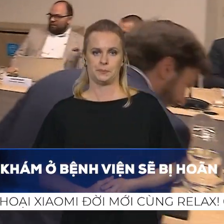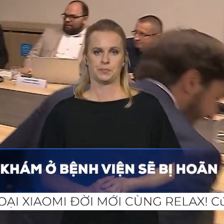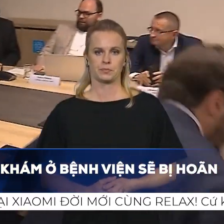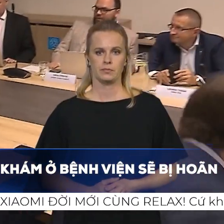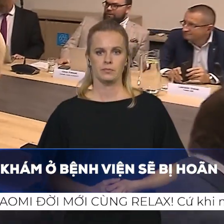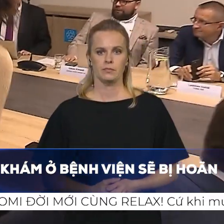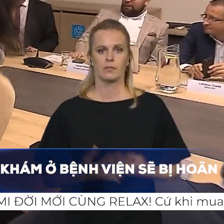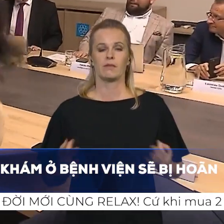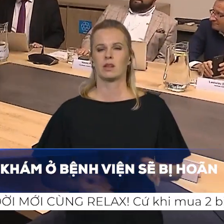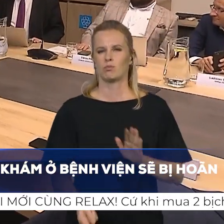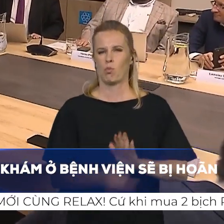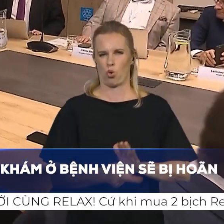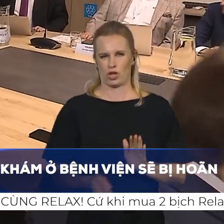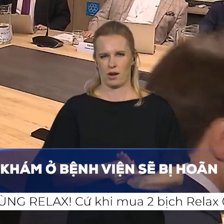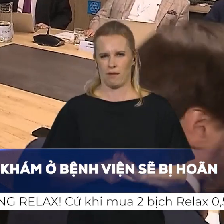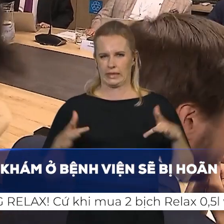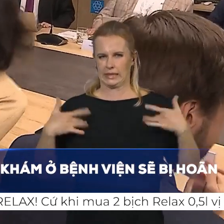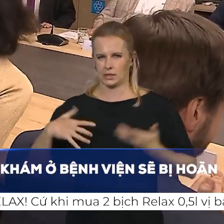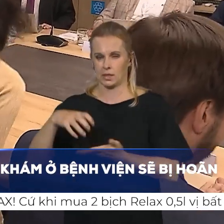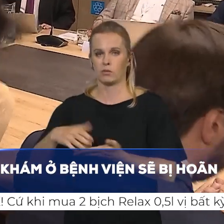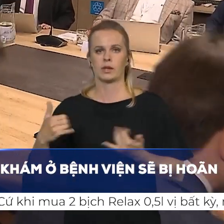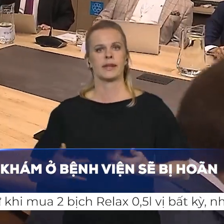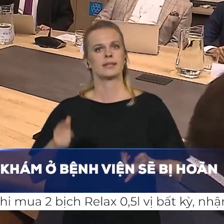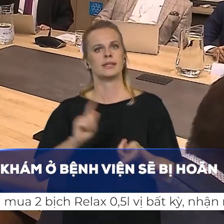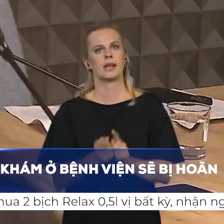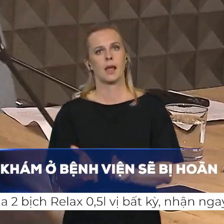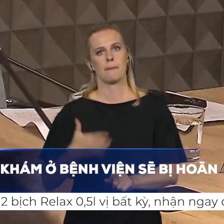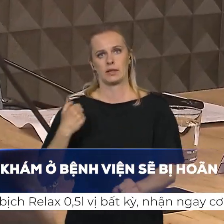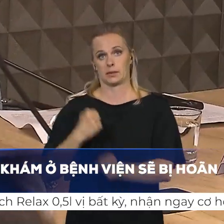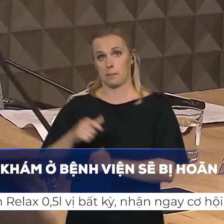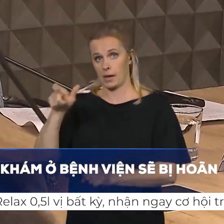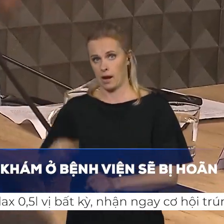viên trong lĩnh vực chăm sóc sức khỏe, nhưng không thể có mức tăng vọt